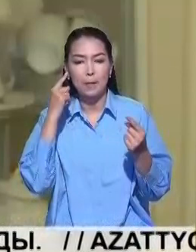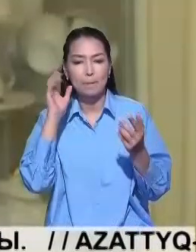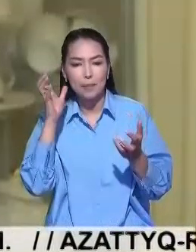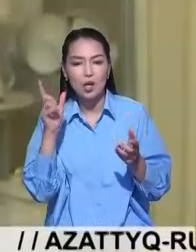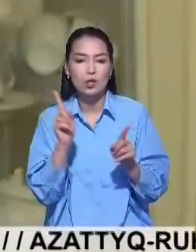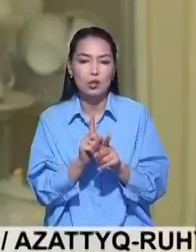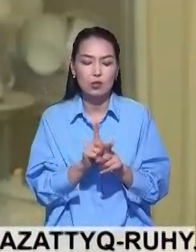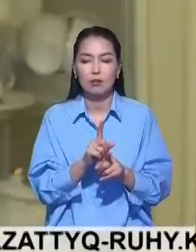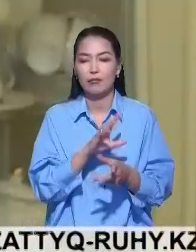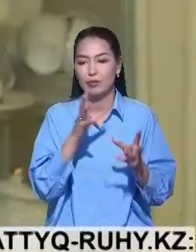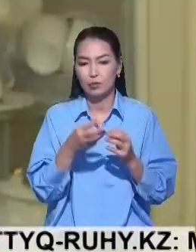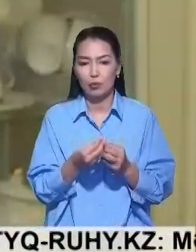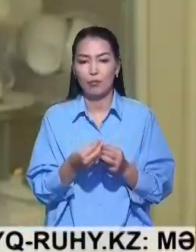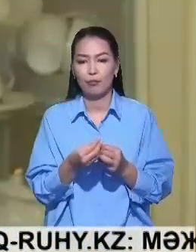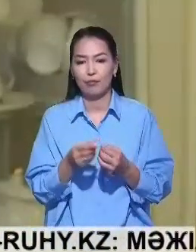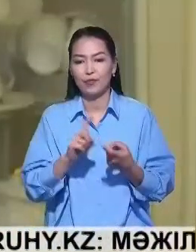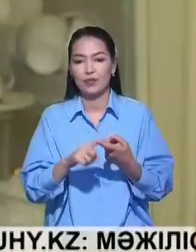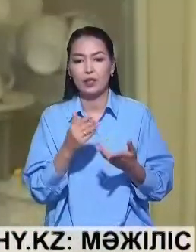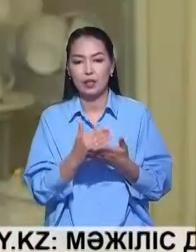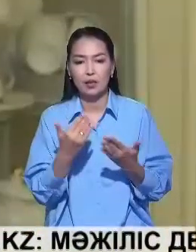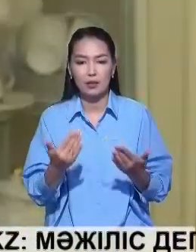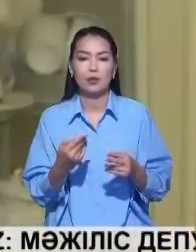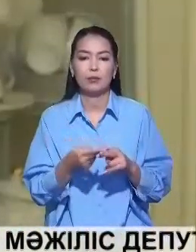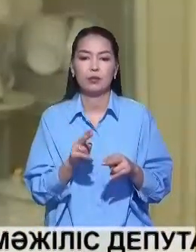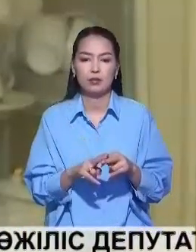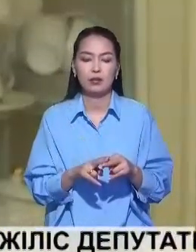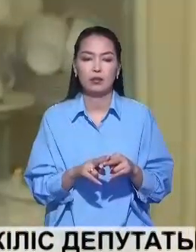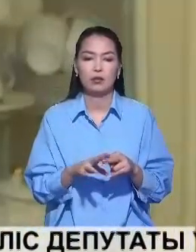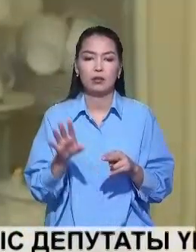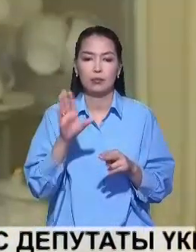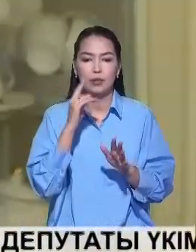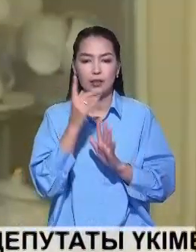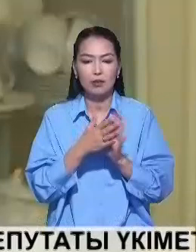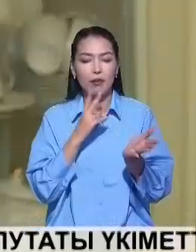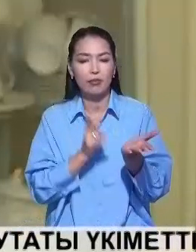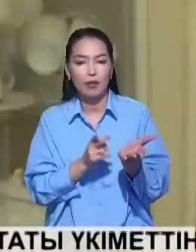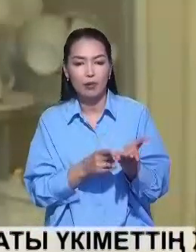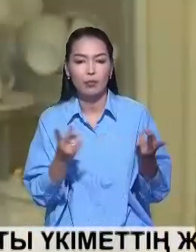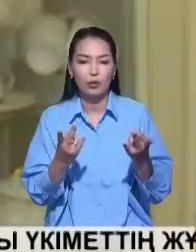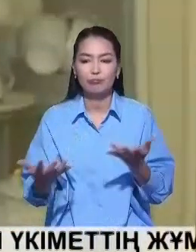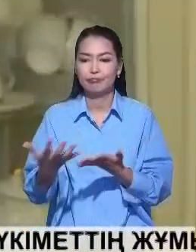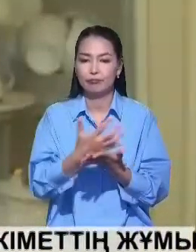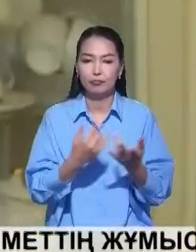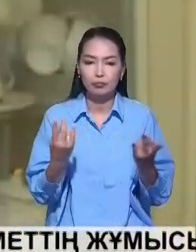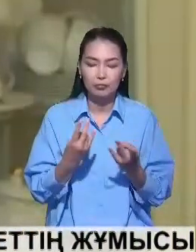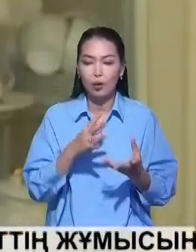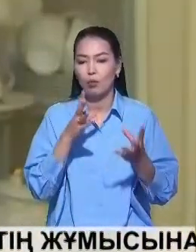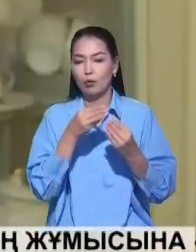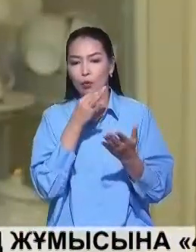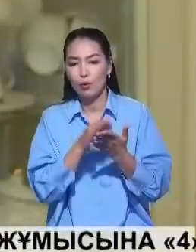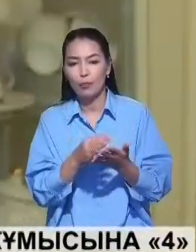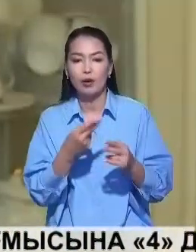өзі әсер етеді. Ал сол оқиға болған жерді анықтап қарап, сол дәлелдемелерді толық жинау, барлығын көрсету,